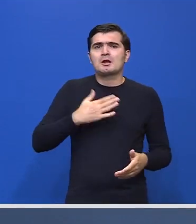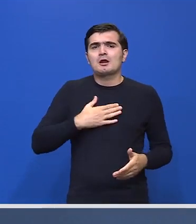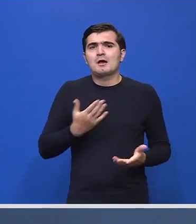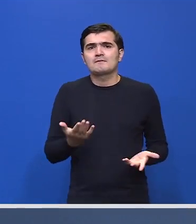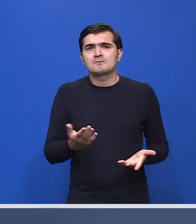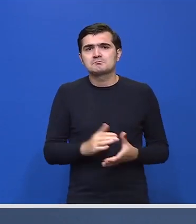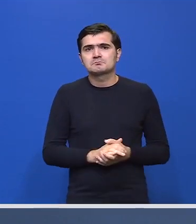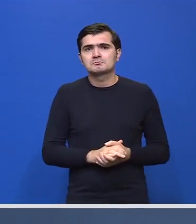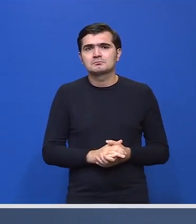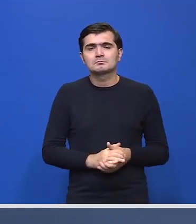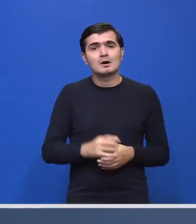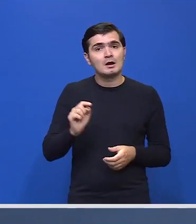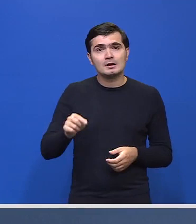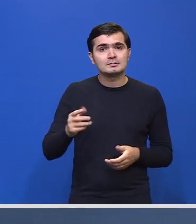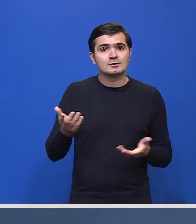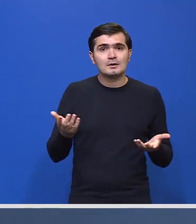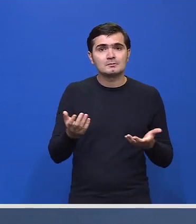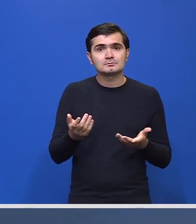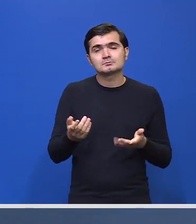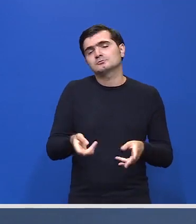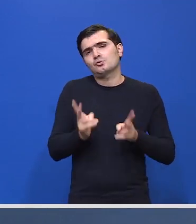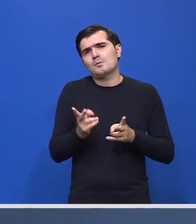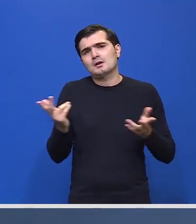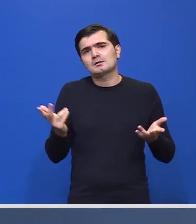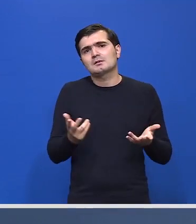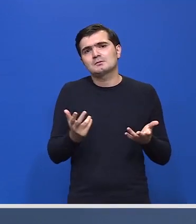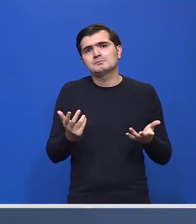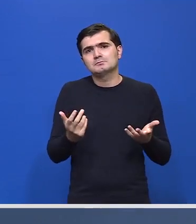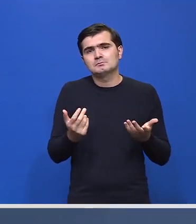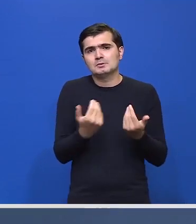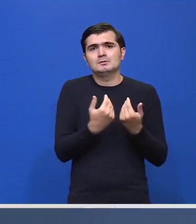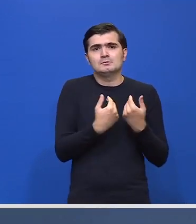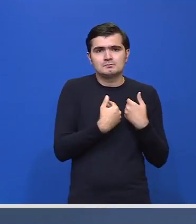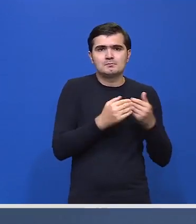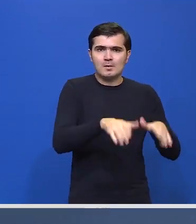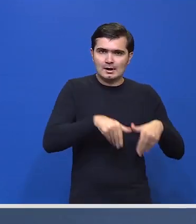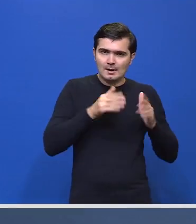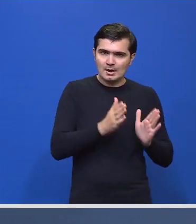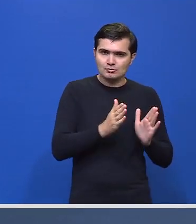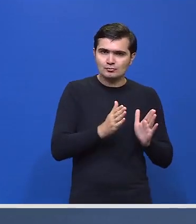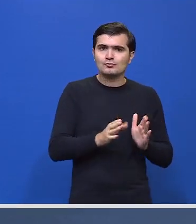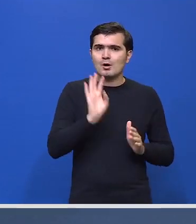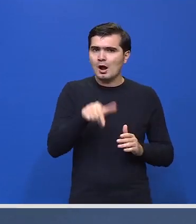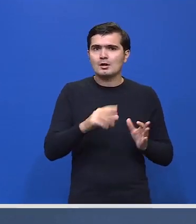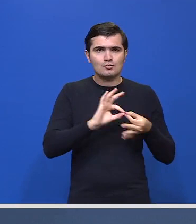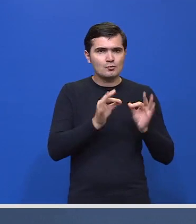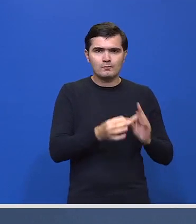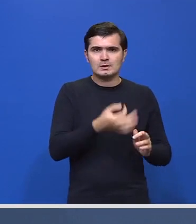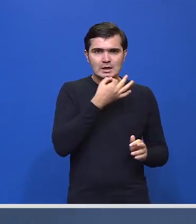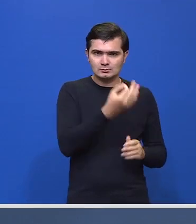și aici, desigur, că atât Parlamentul are un